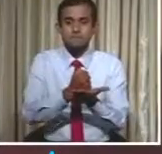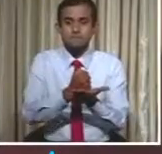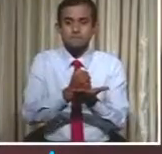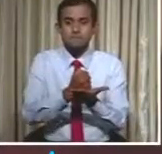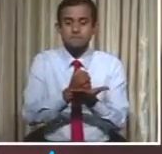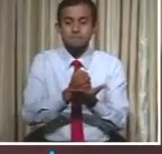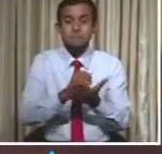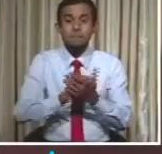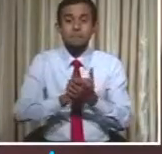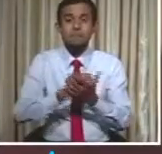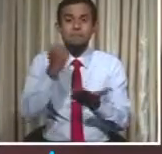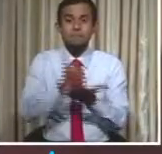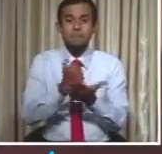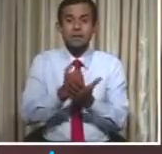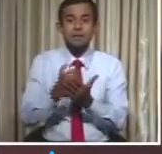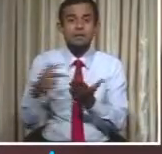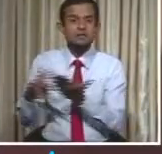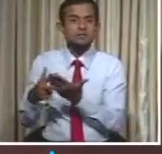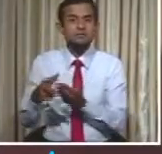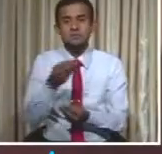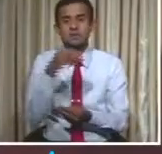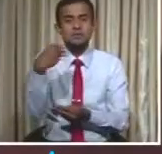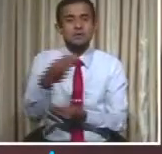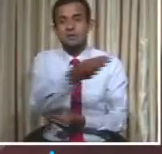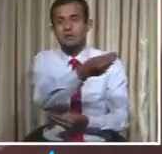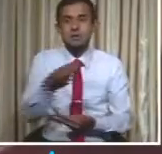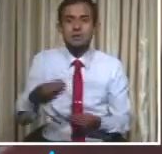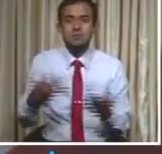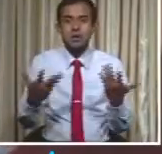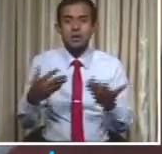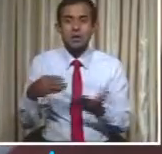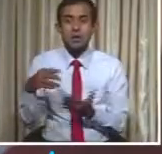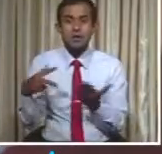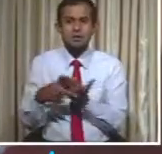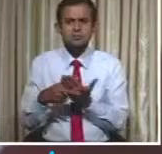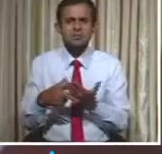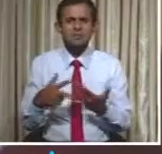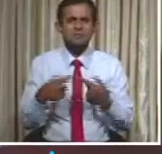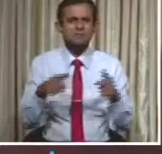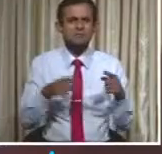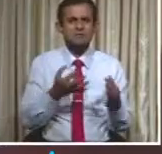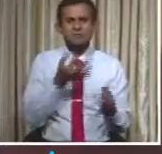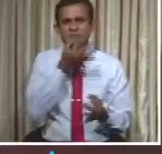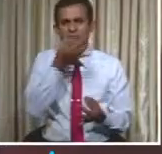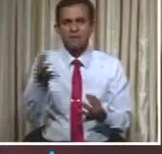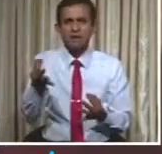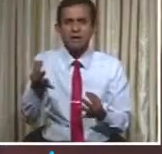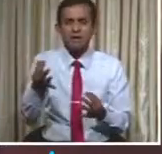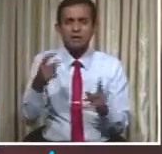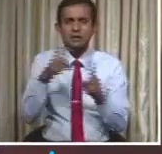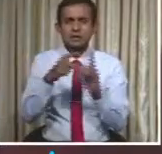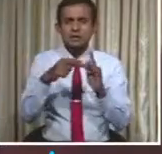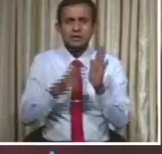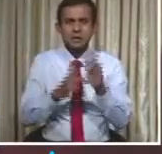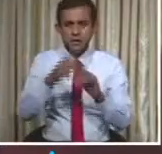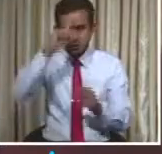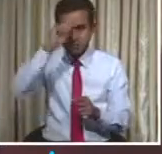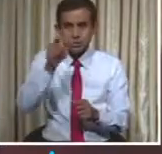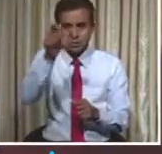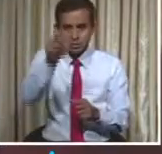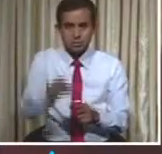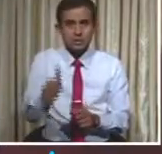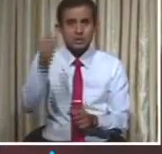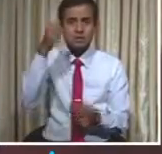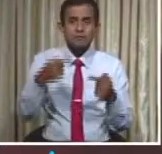හැබැයි මහජන බැංකුවෙන්වත් සමුපකාරයට ණය ලබා ගන්න බෑ. සමුපකාර වලට විවිධ චෝදනා තියෙනවා. දිනේෂ් ගුණරත්න මැතිතුමාට මතක ඇති ඔබතුමා